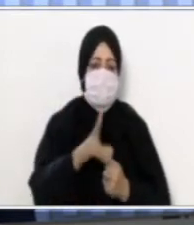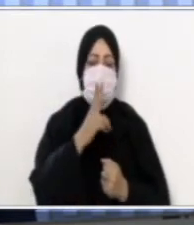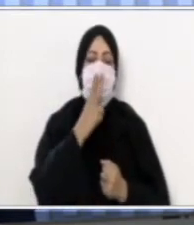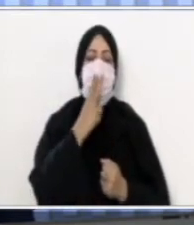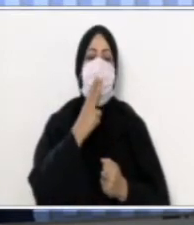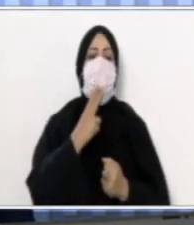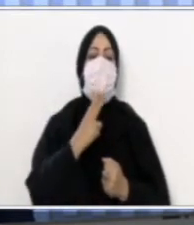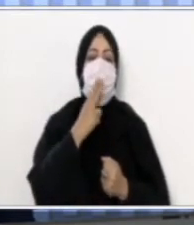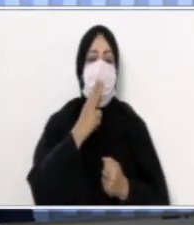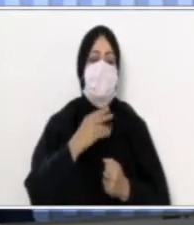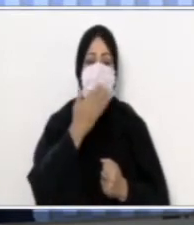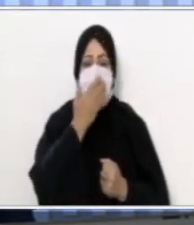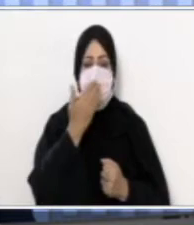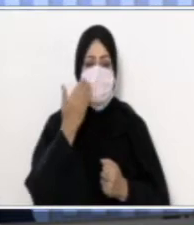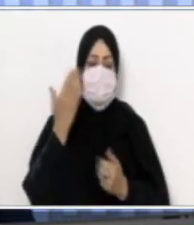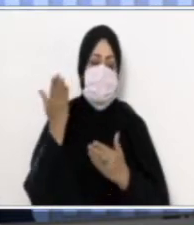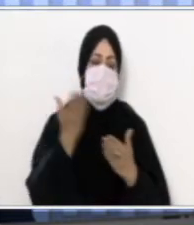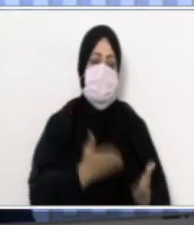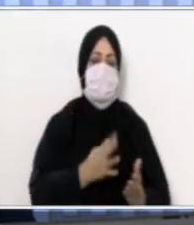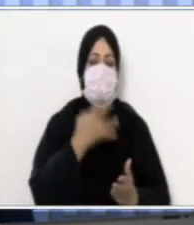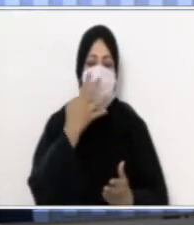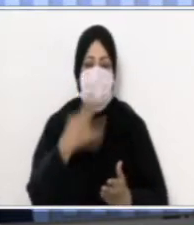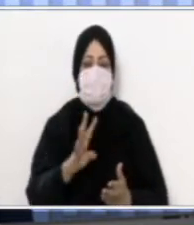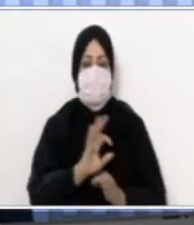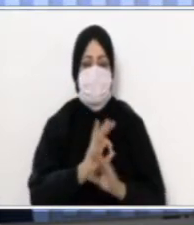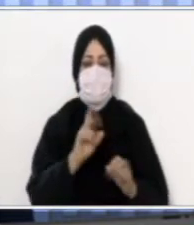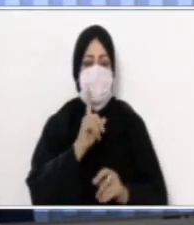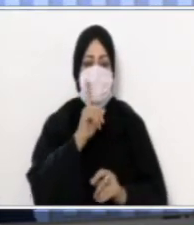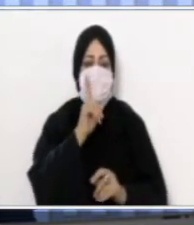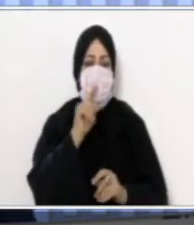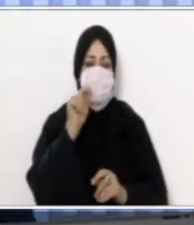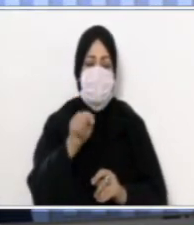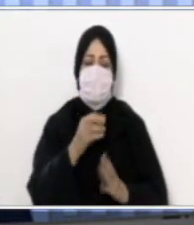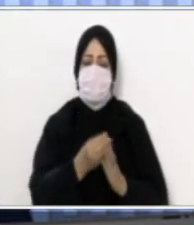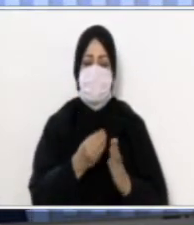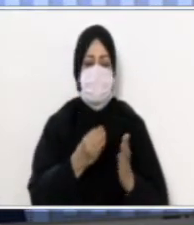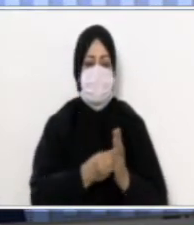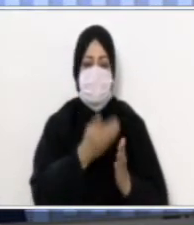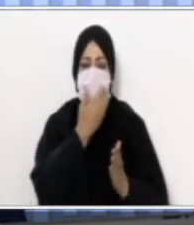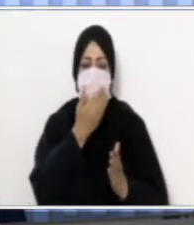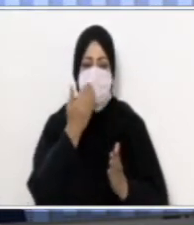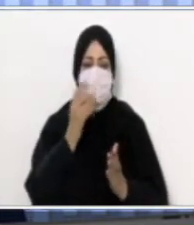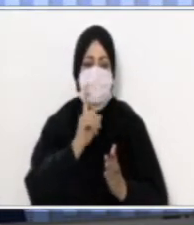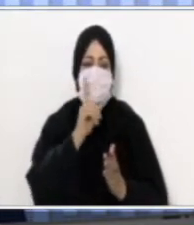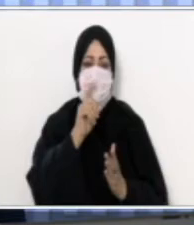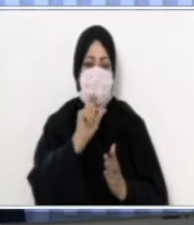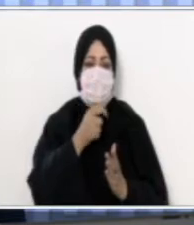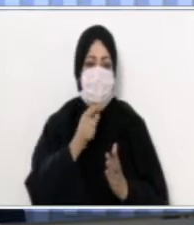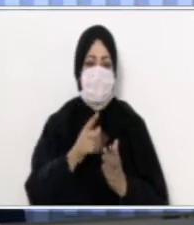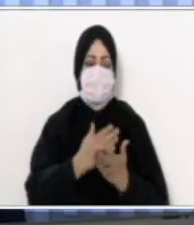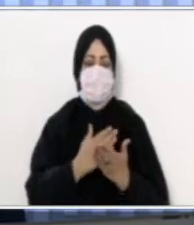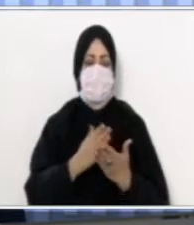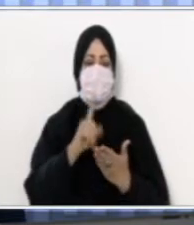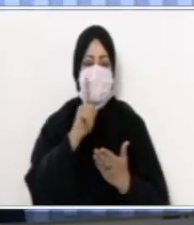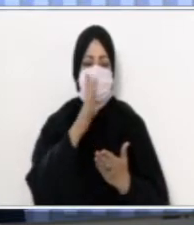وتغتسلين ويعني تشرعين في الصوم والصلاة. أما ما دام المادة قاعدة تنزل هذه وأنت في